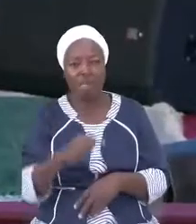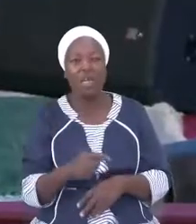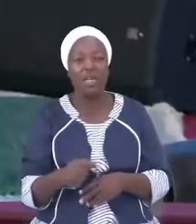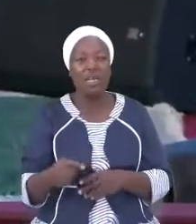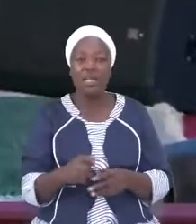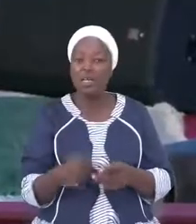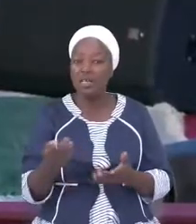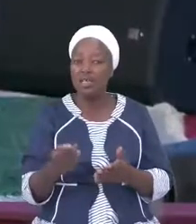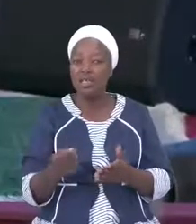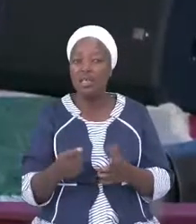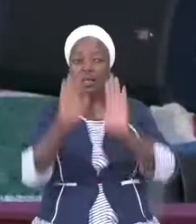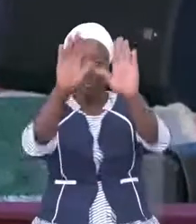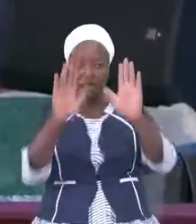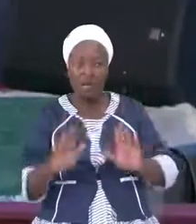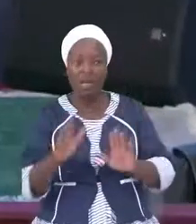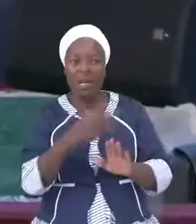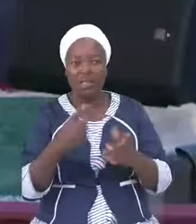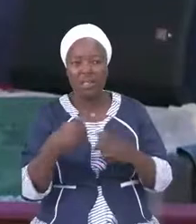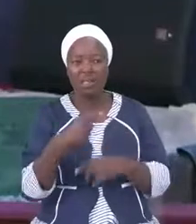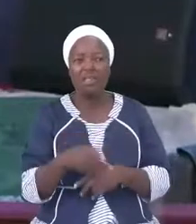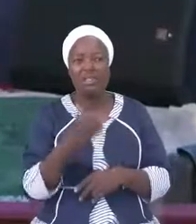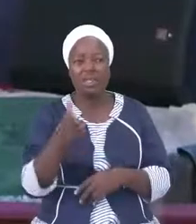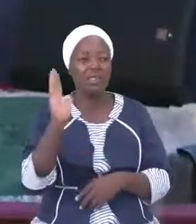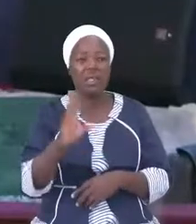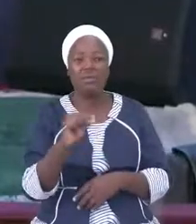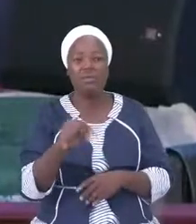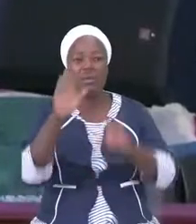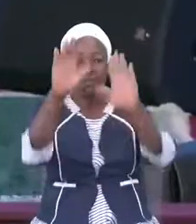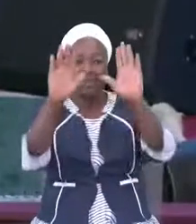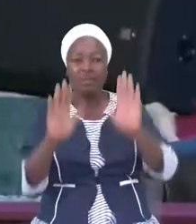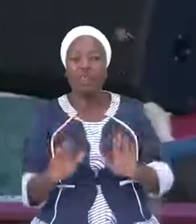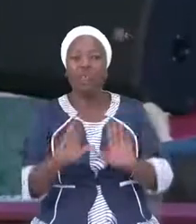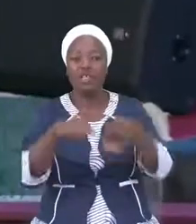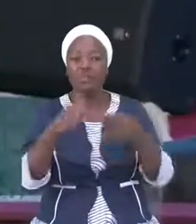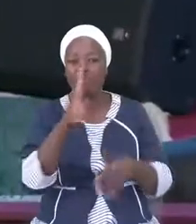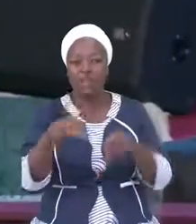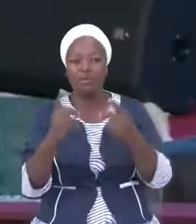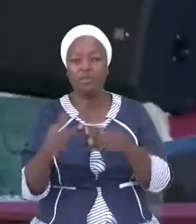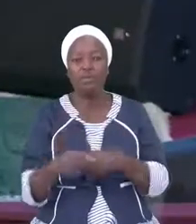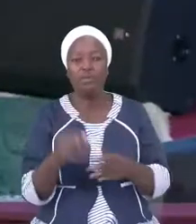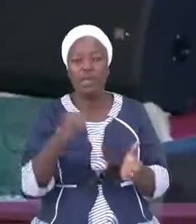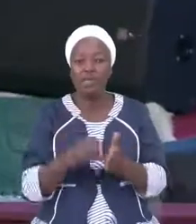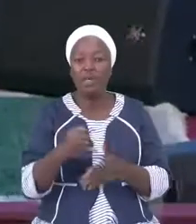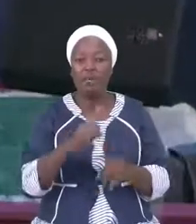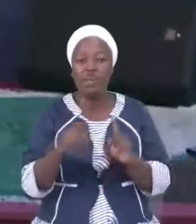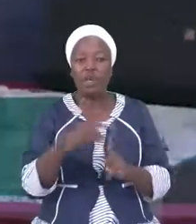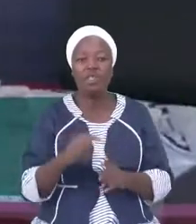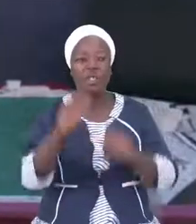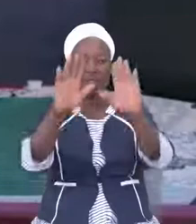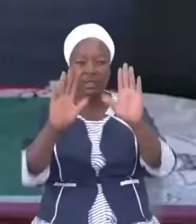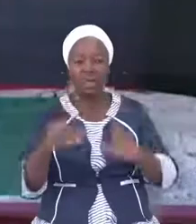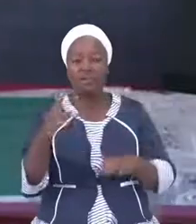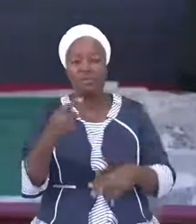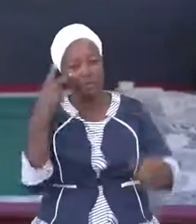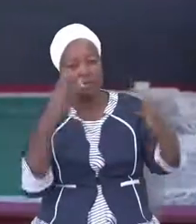adultère demande un miracle. Il ne lui sera donné d'autre miracle que